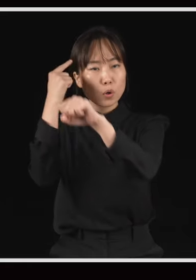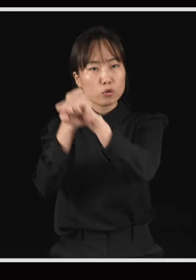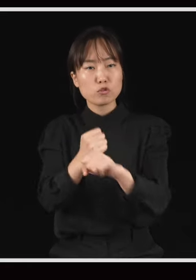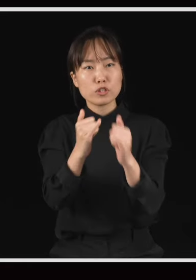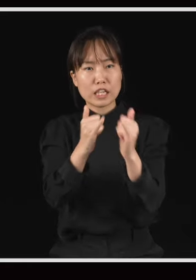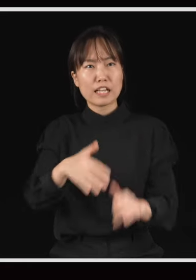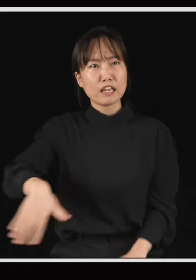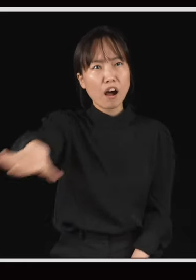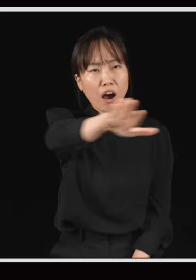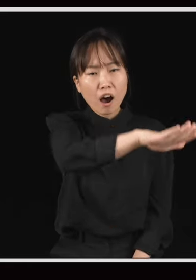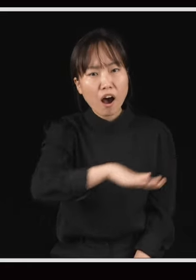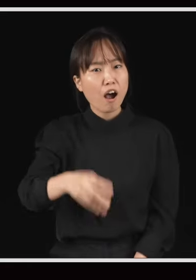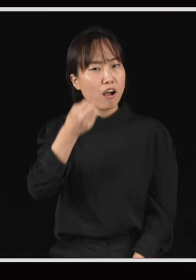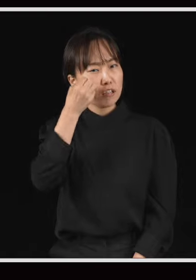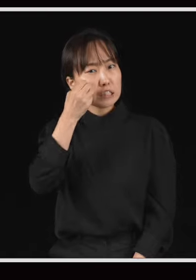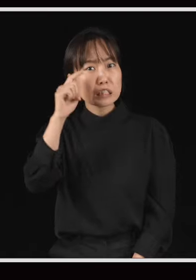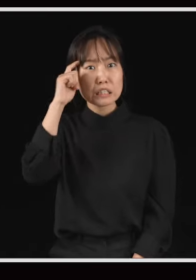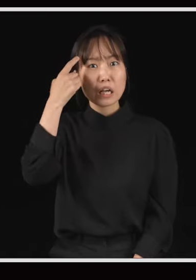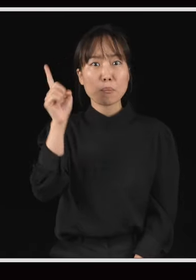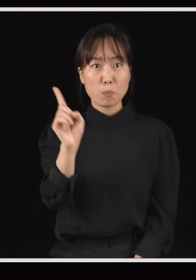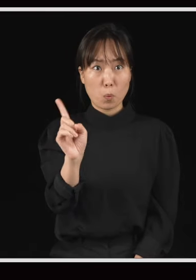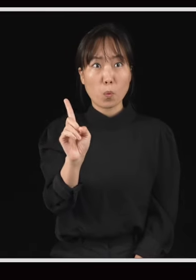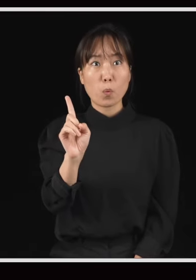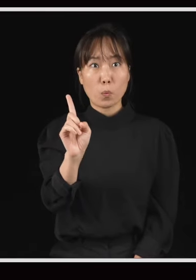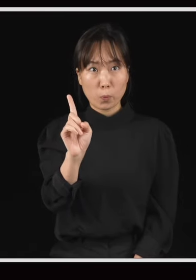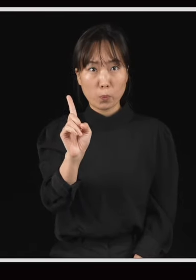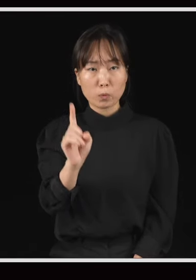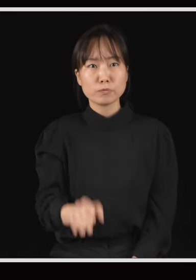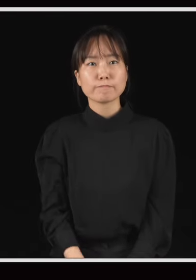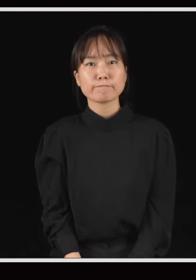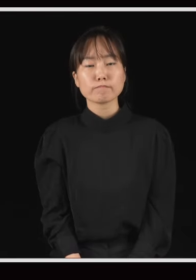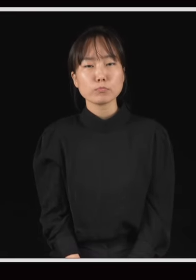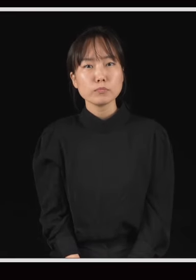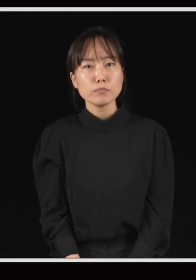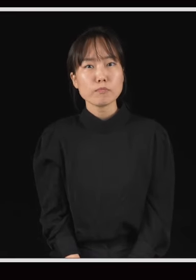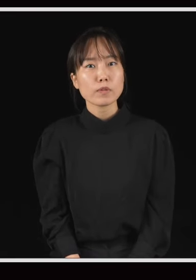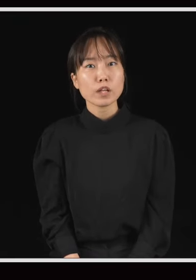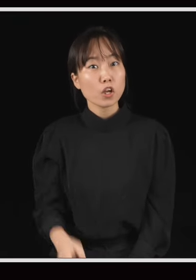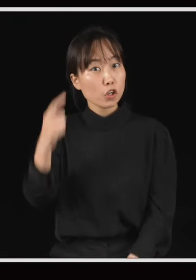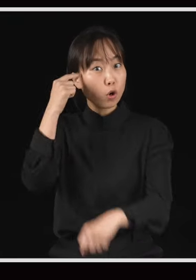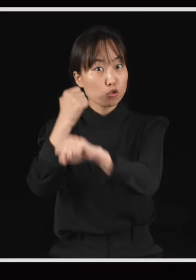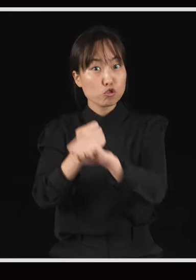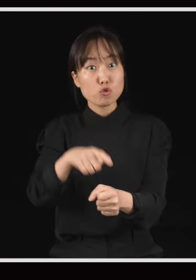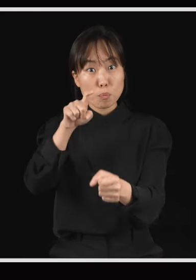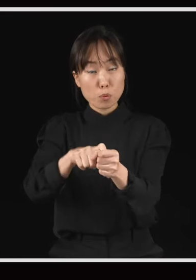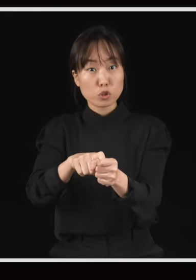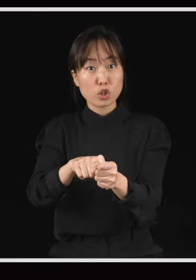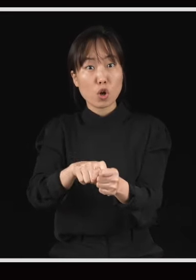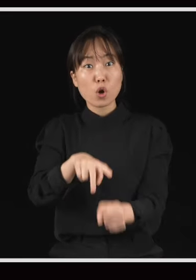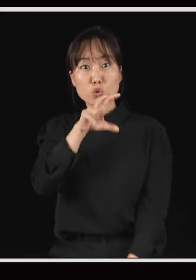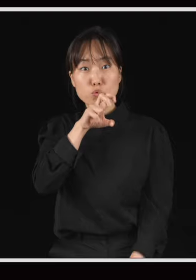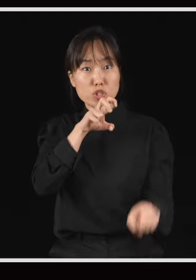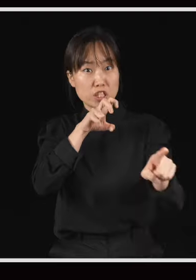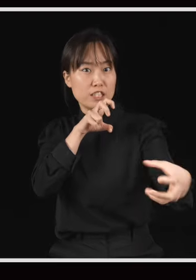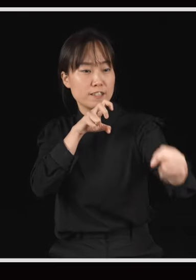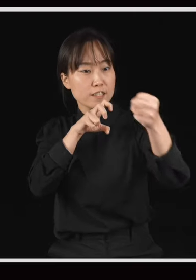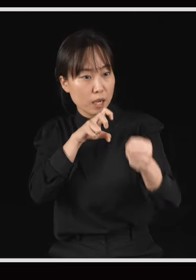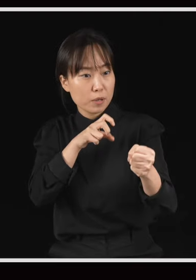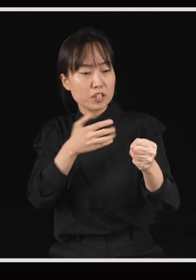그런데 많은 이제 임상 연구를 같이 하는 생물학자들이 정말 흥미롭게 생각했던 건 뭐냐면, 우리는 생물학